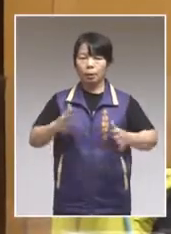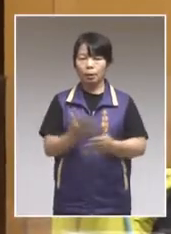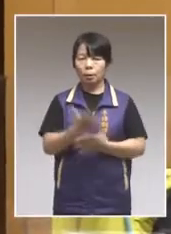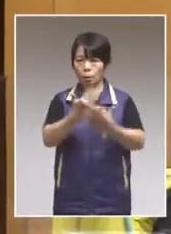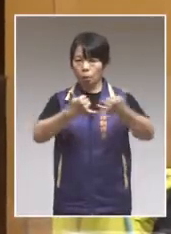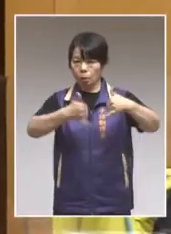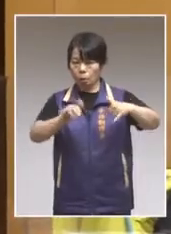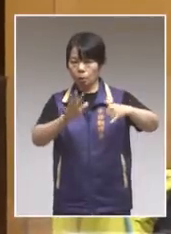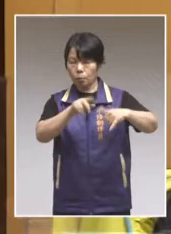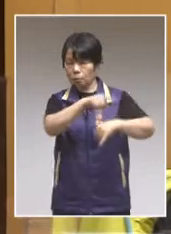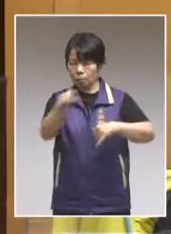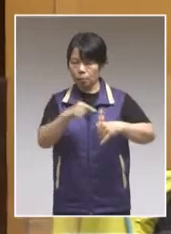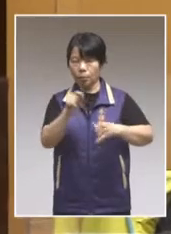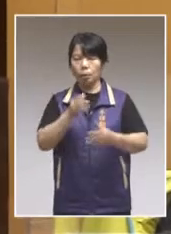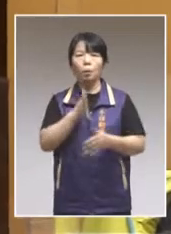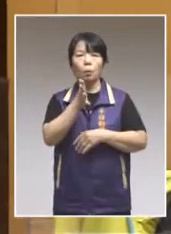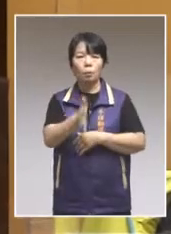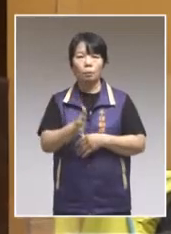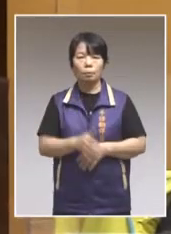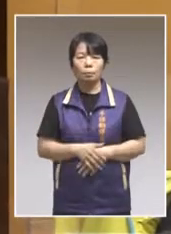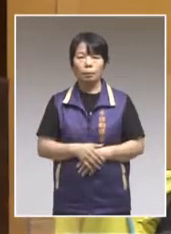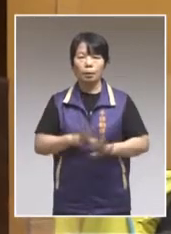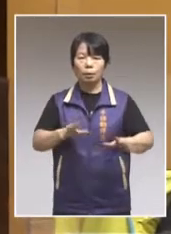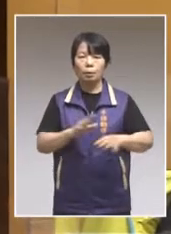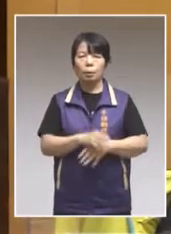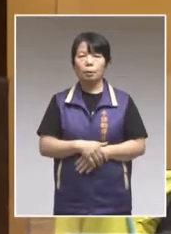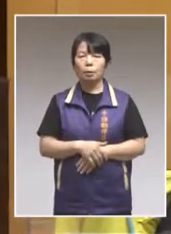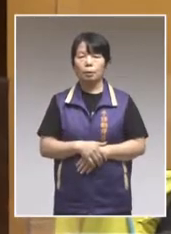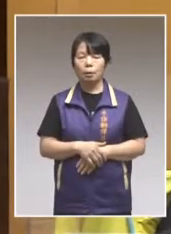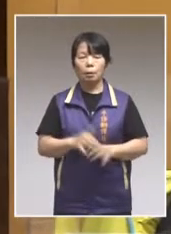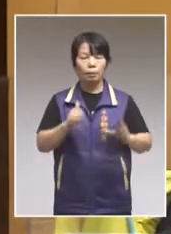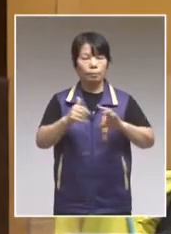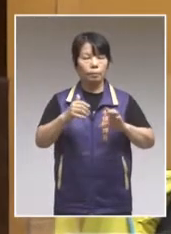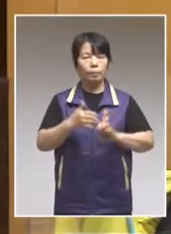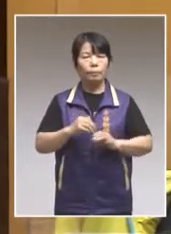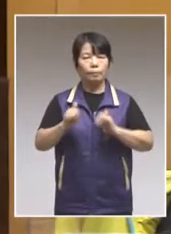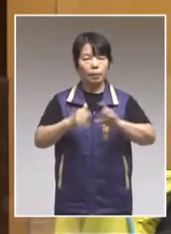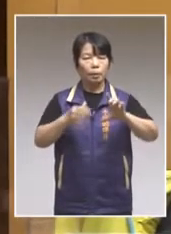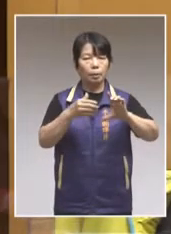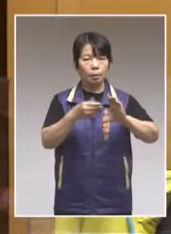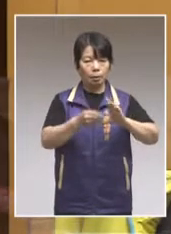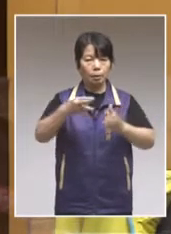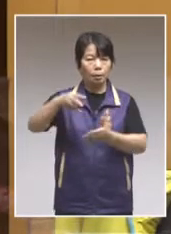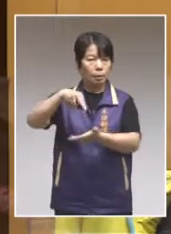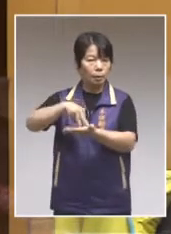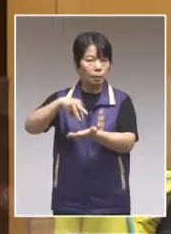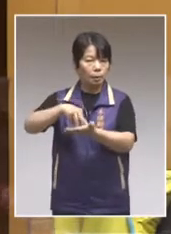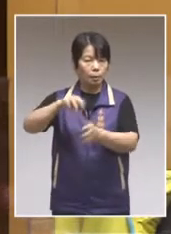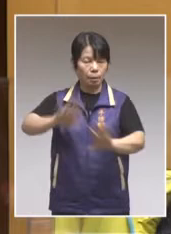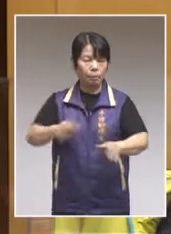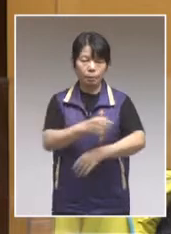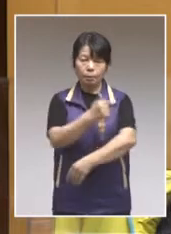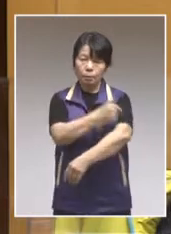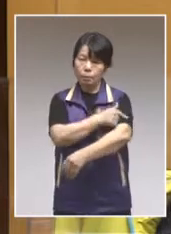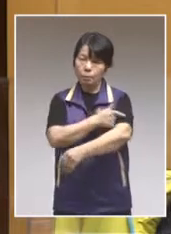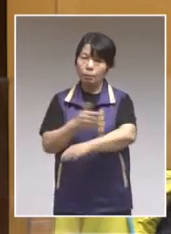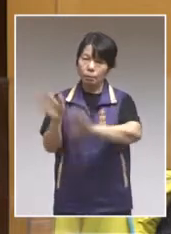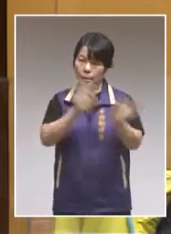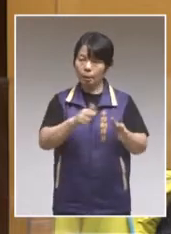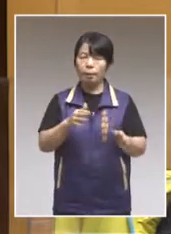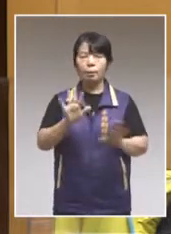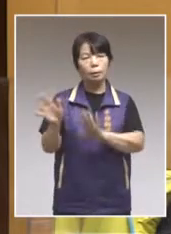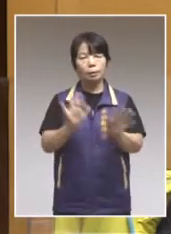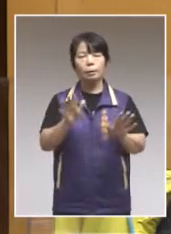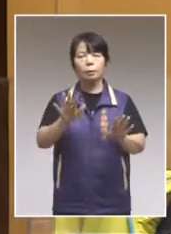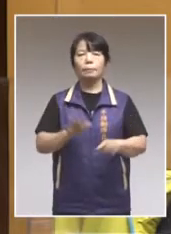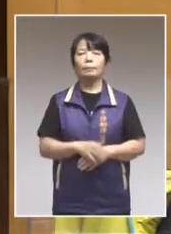上有几些媒体提问哈。首先，胜利跟民视所提问的有关于施打的状况哈，那刚才教育局长已经做了